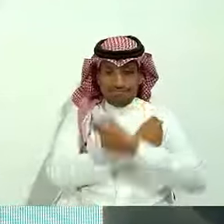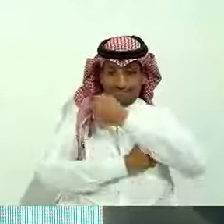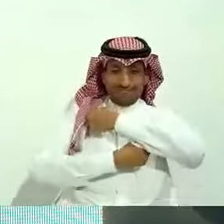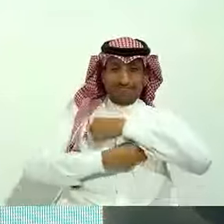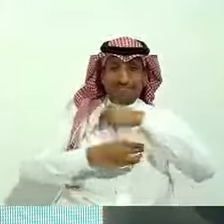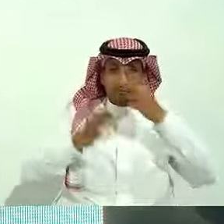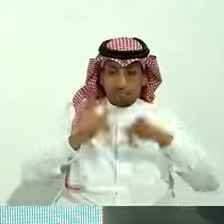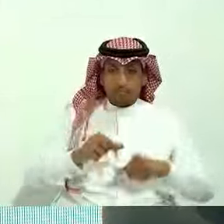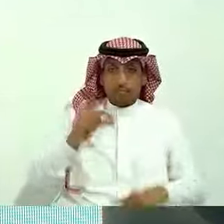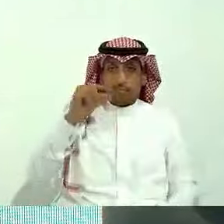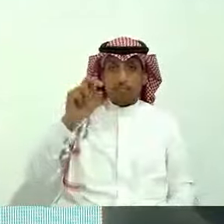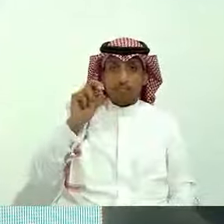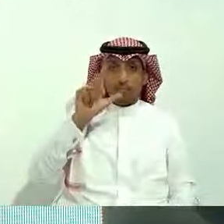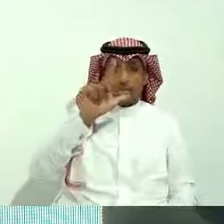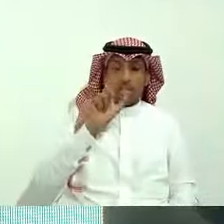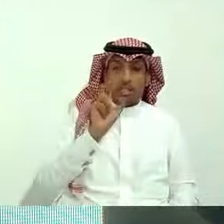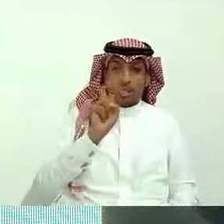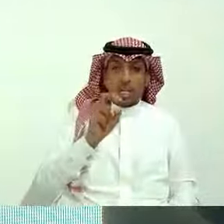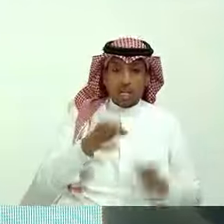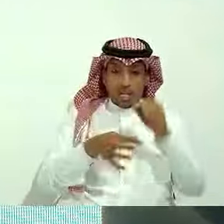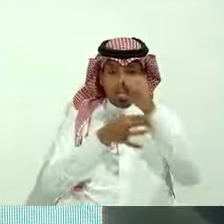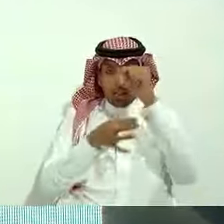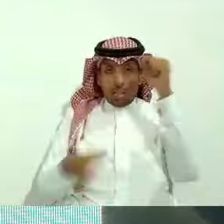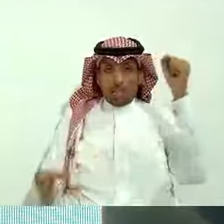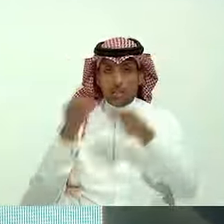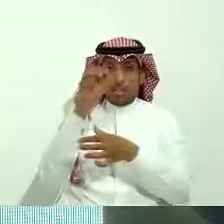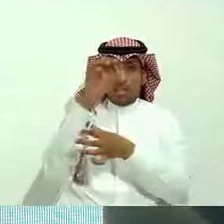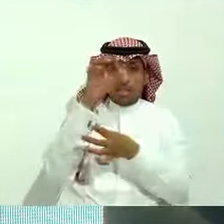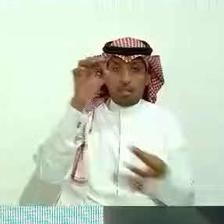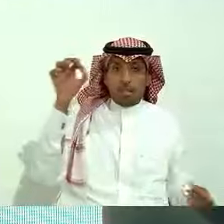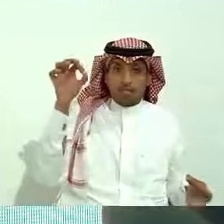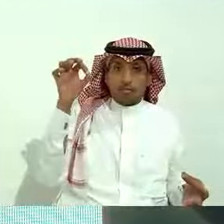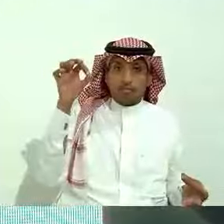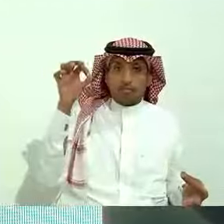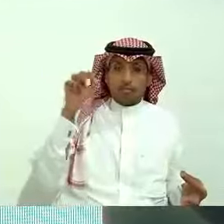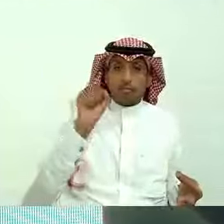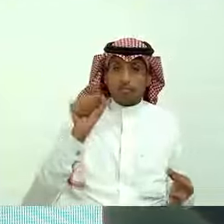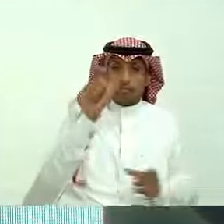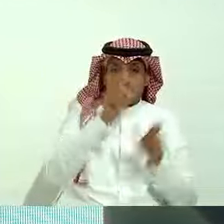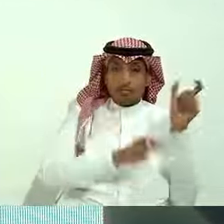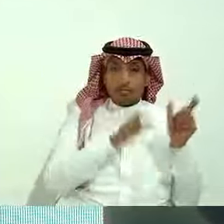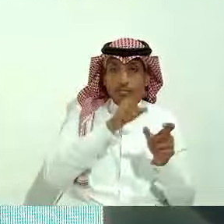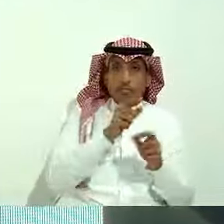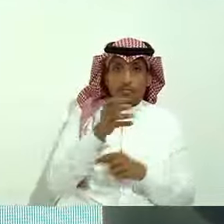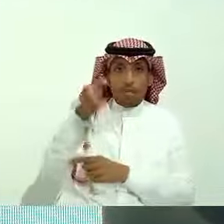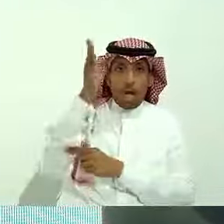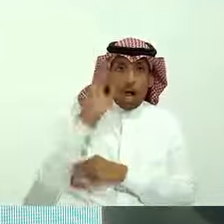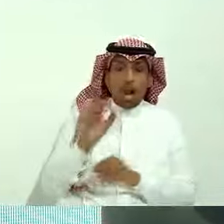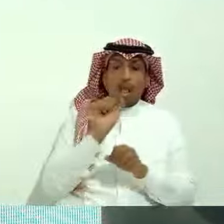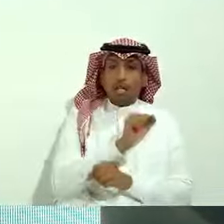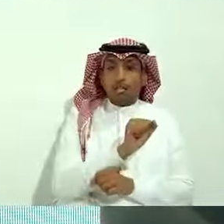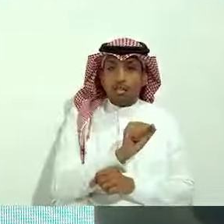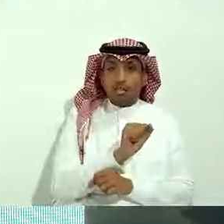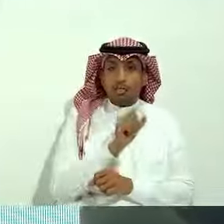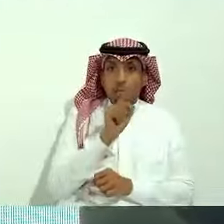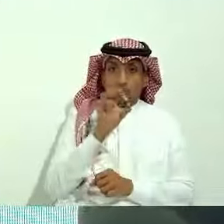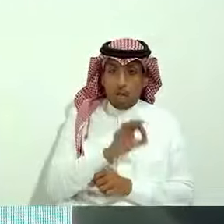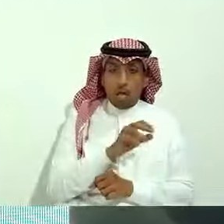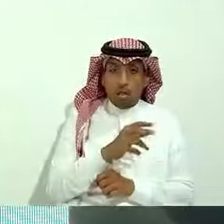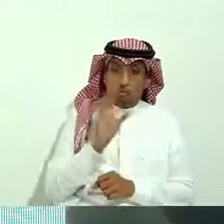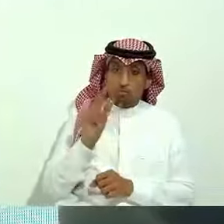الدقلة برضو ما نشوفها إلا في المناسبات الرسمية أو على الفرق اللي تمثل المملكة، بينما هي لبس